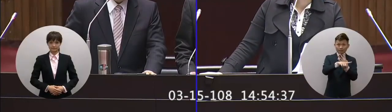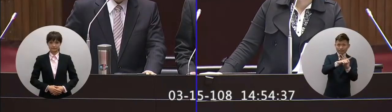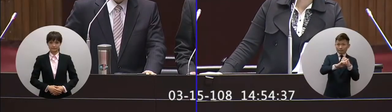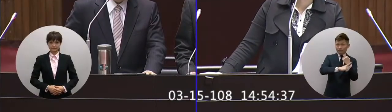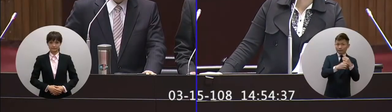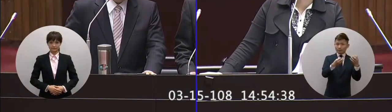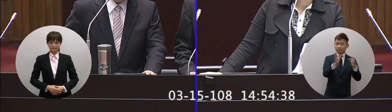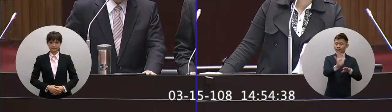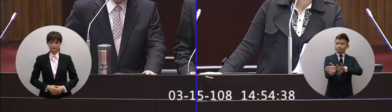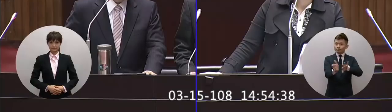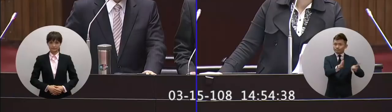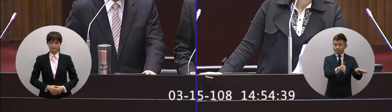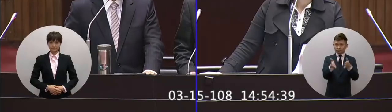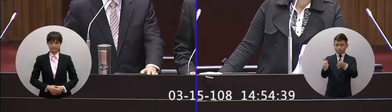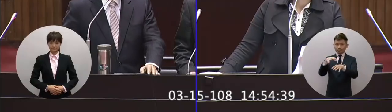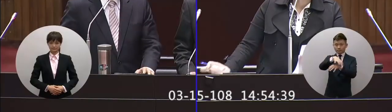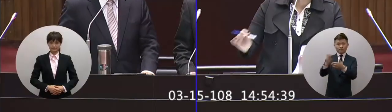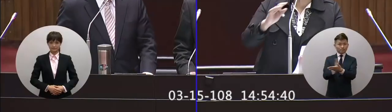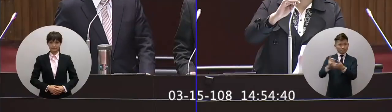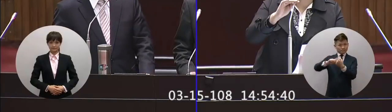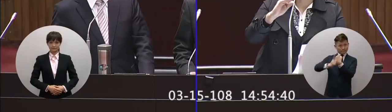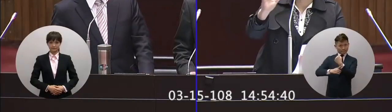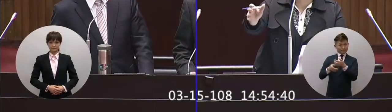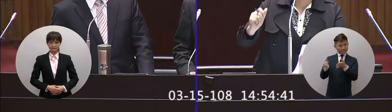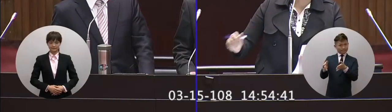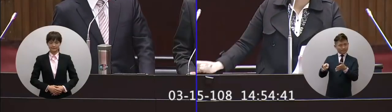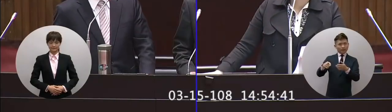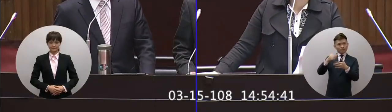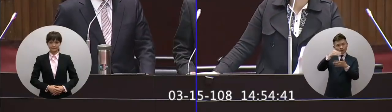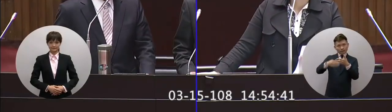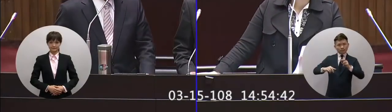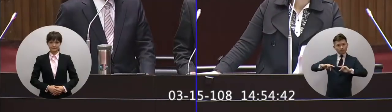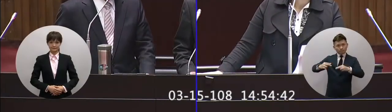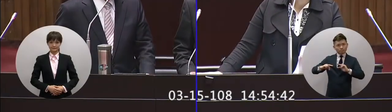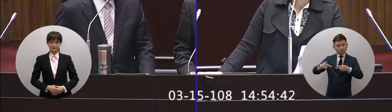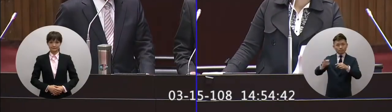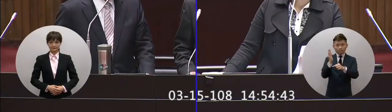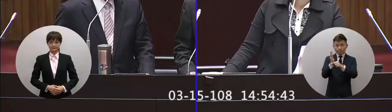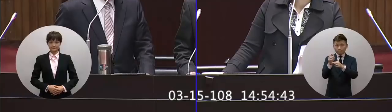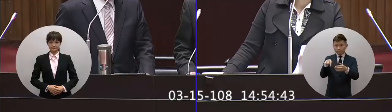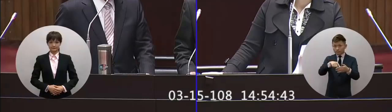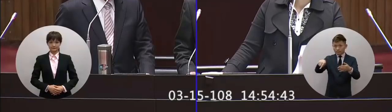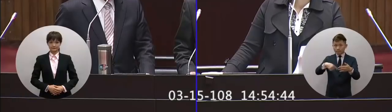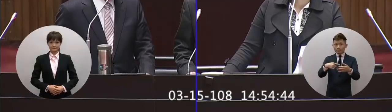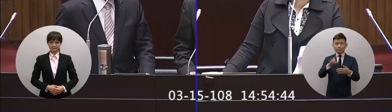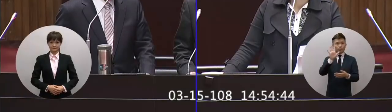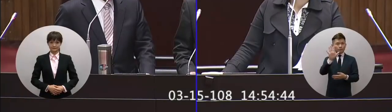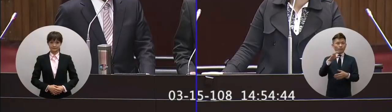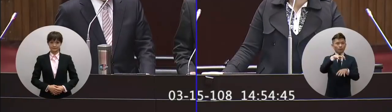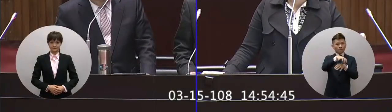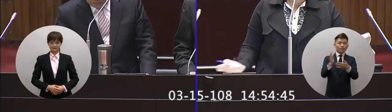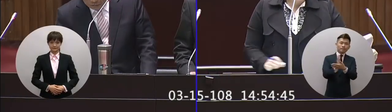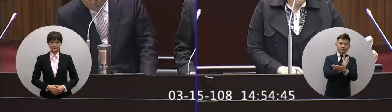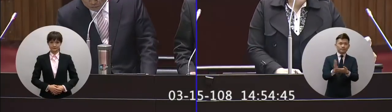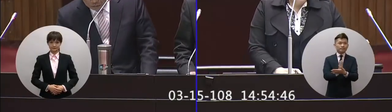来谈环评法。好，环评法这个修正条文里面也有相关的环